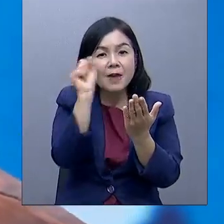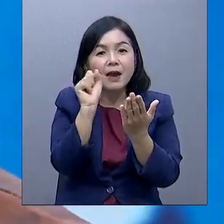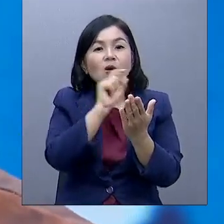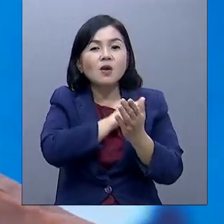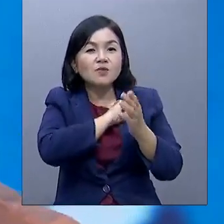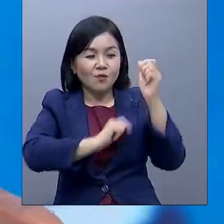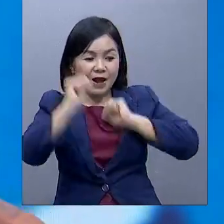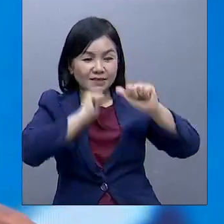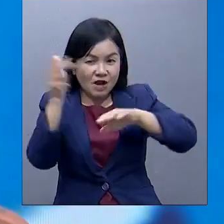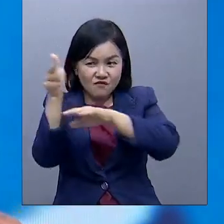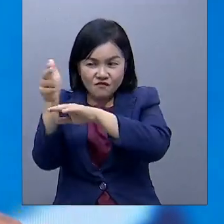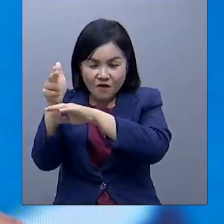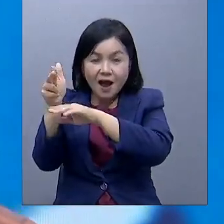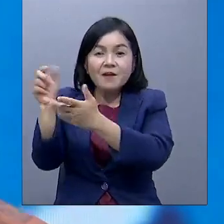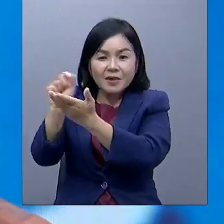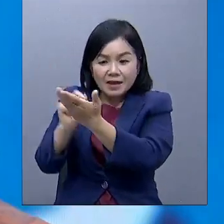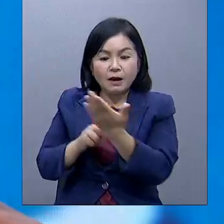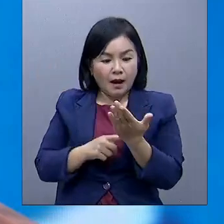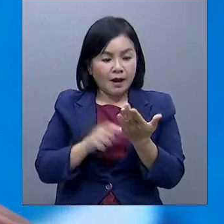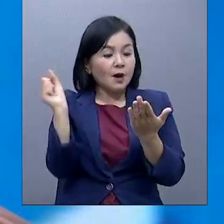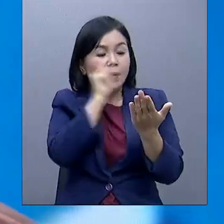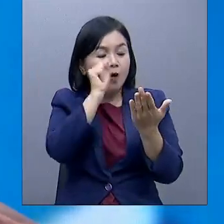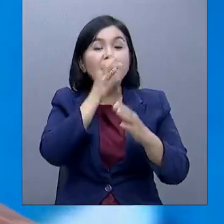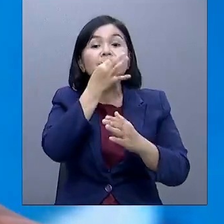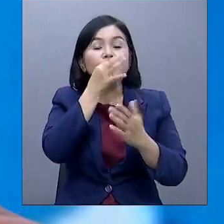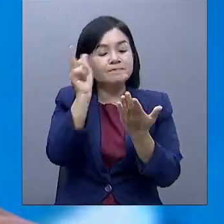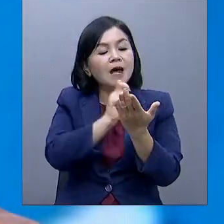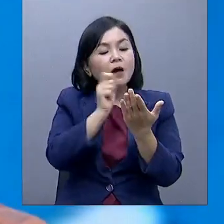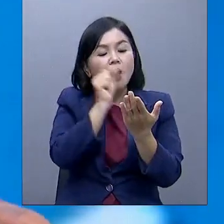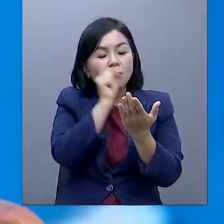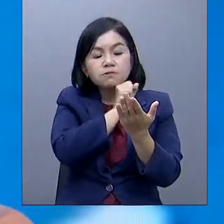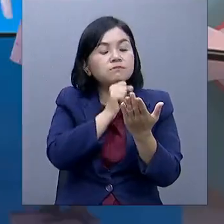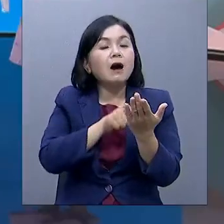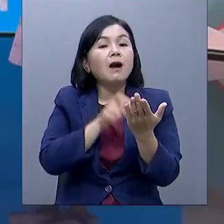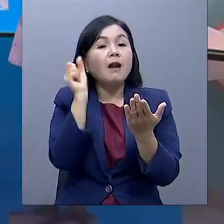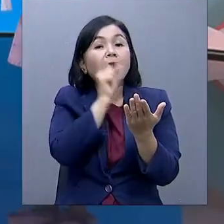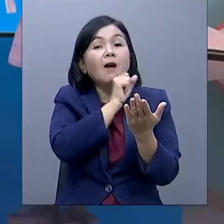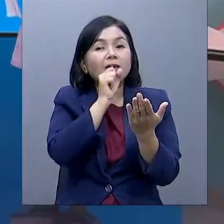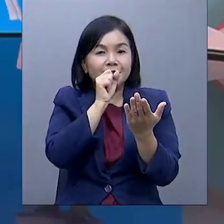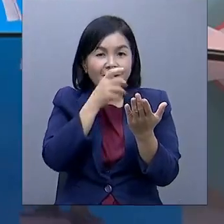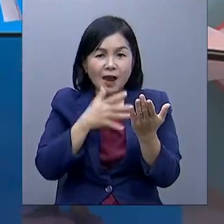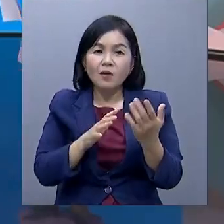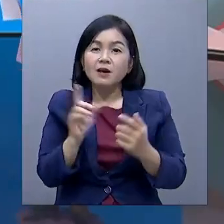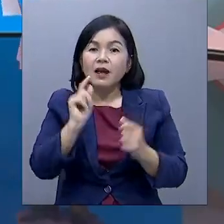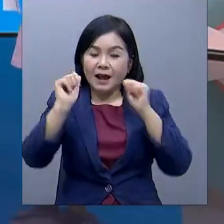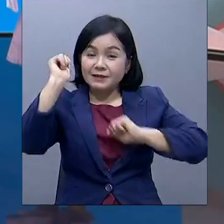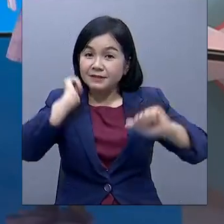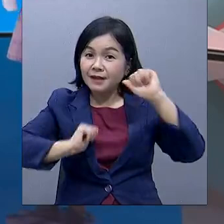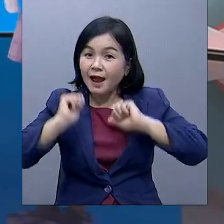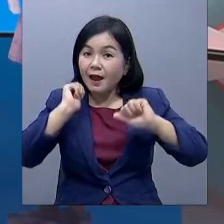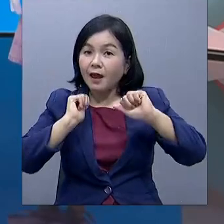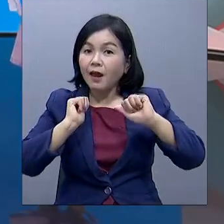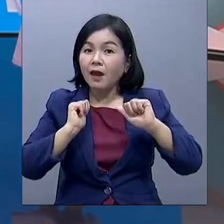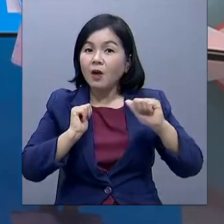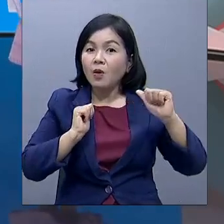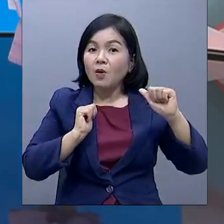อง พ ี่ชัดนะครับแล้วก็ผมก็เป็นนักร้องอยู่แล้วก ็ ไปร้องด้วยกัน ค่ะนะคะเพราะฉะนั้นความที่ละครเรื่องนี้เนี่ยไม่มีพระเอกน